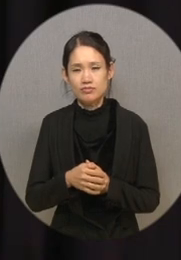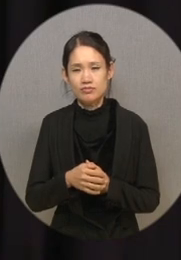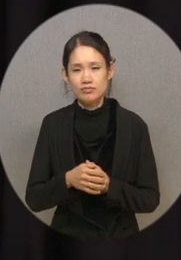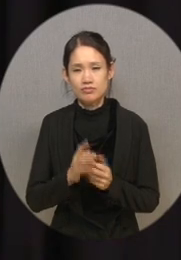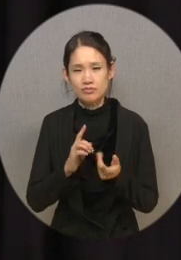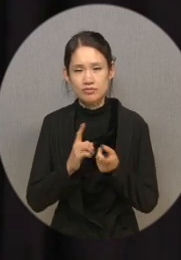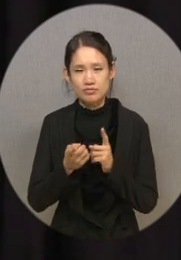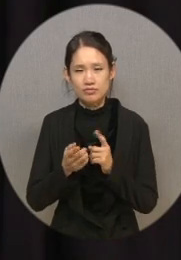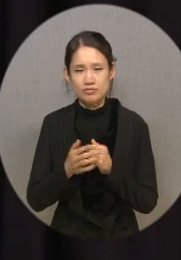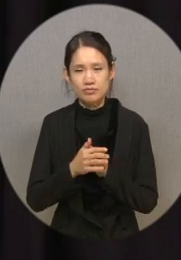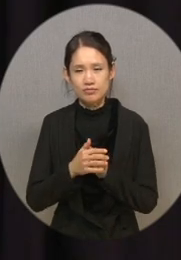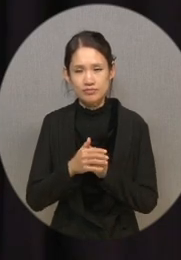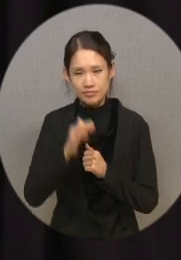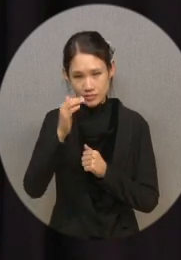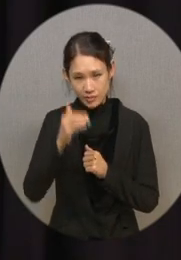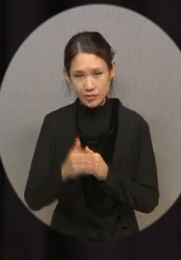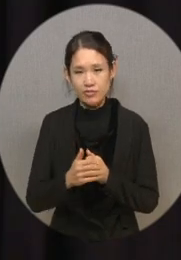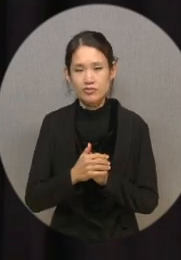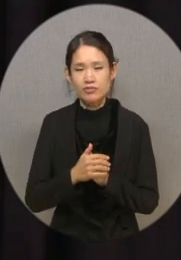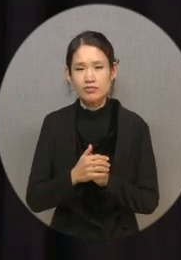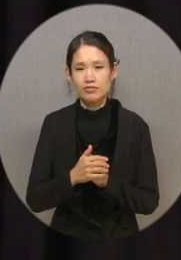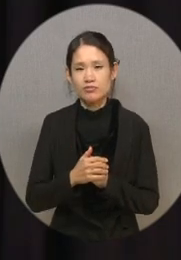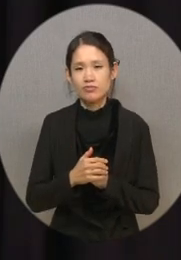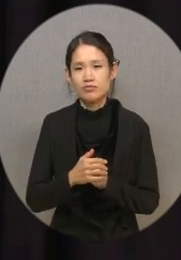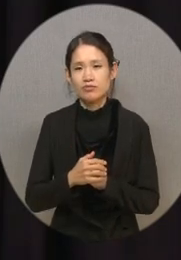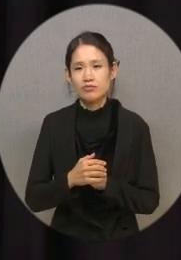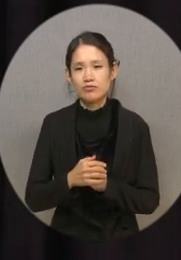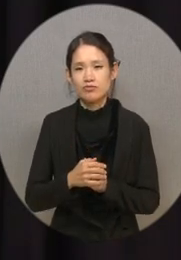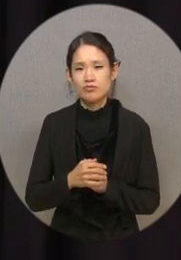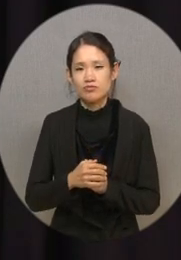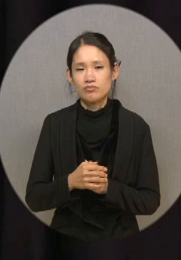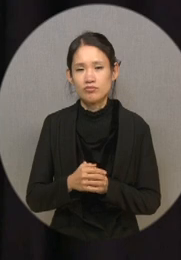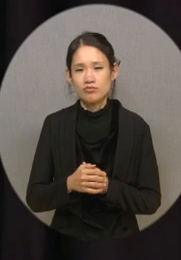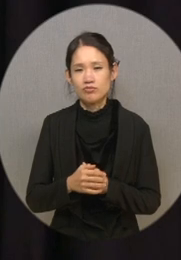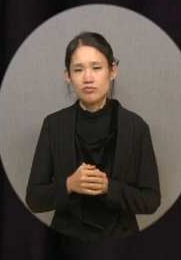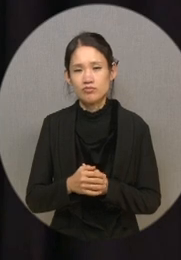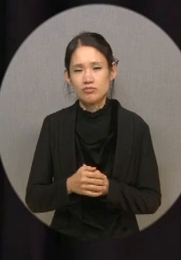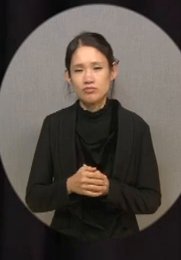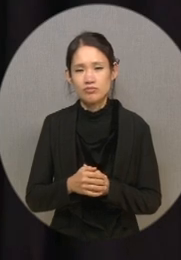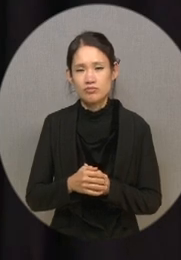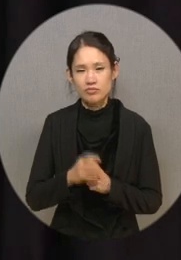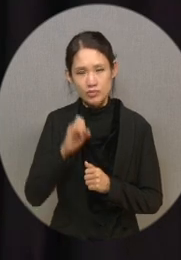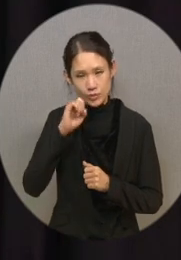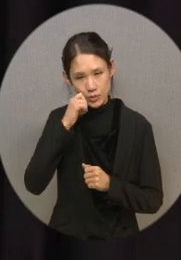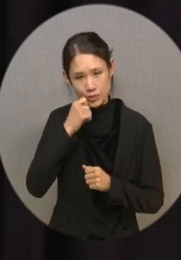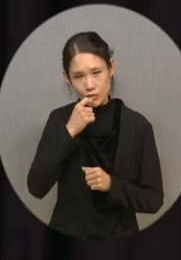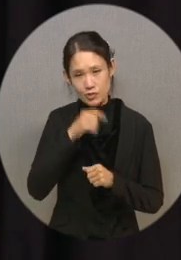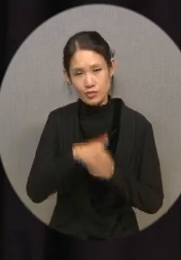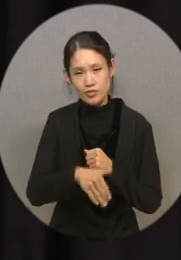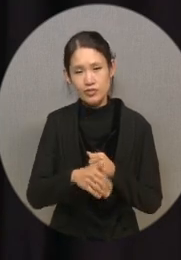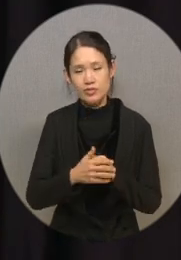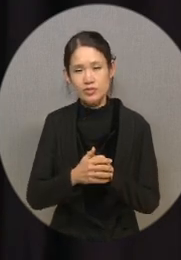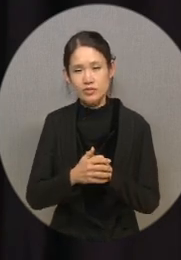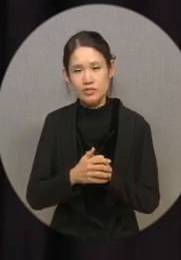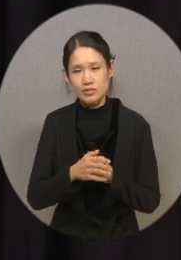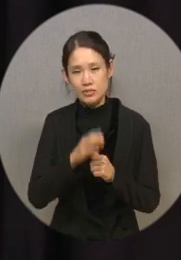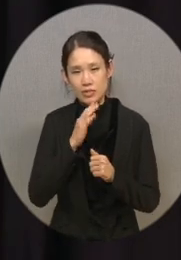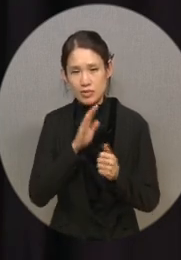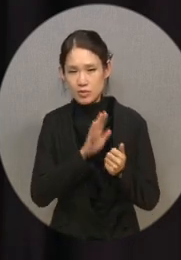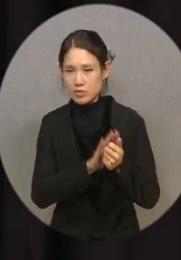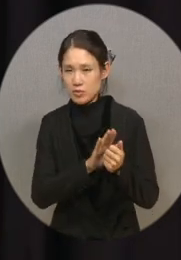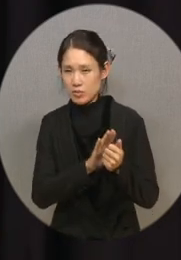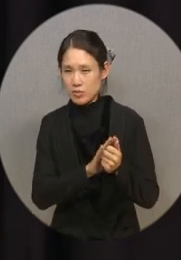대변하는 내용 아니겠어요? 네. 그래서 이 민중, 어려운 민중을 우리가 정말